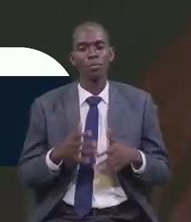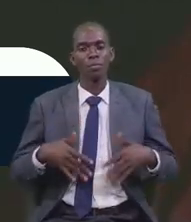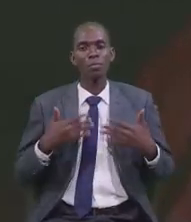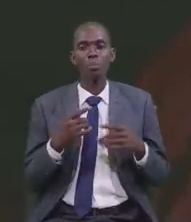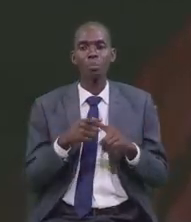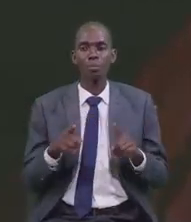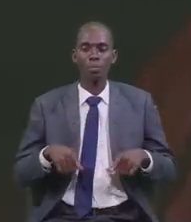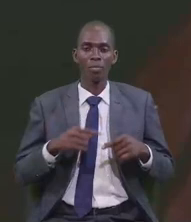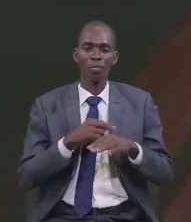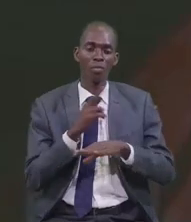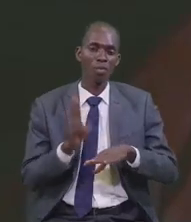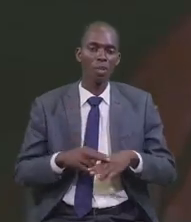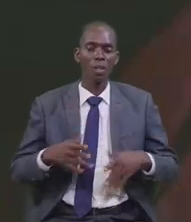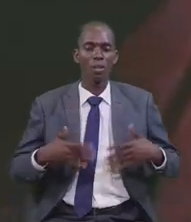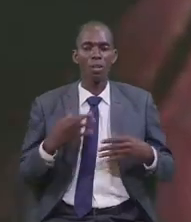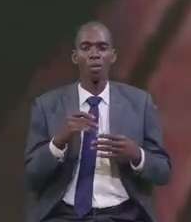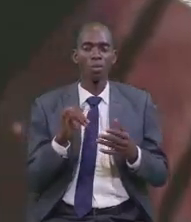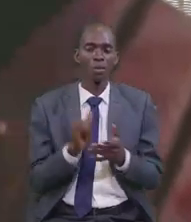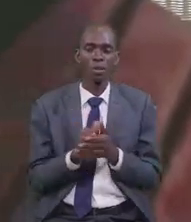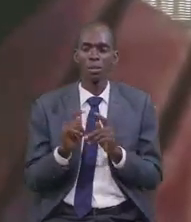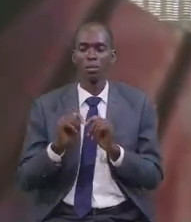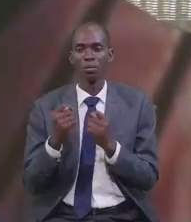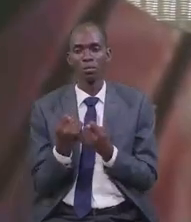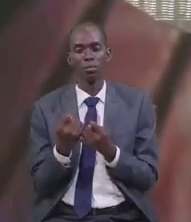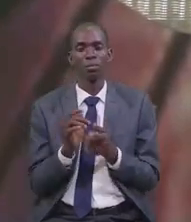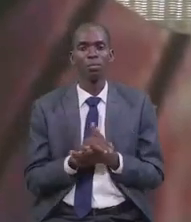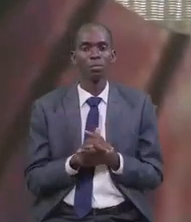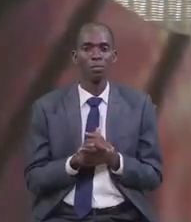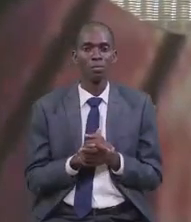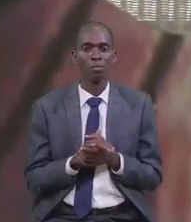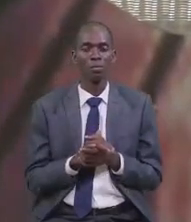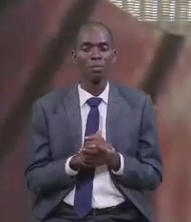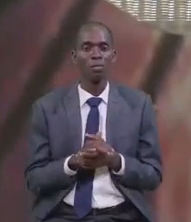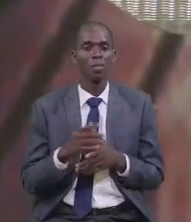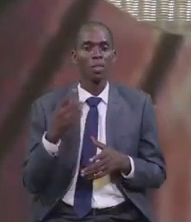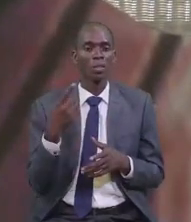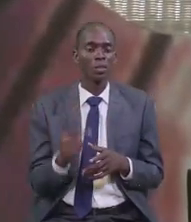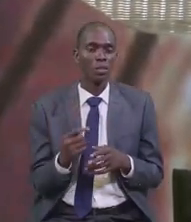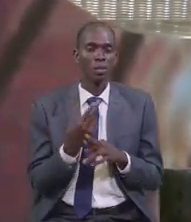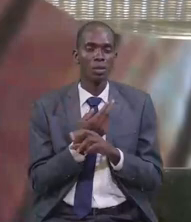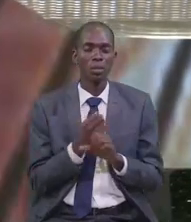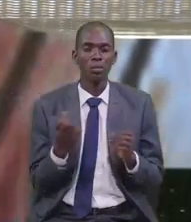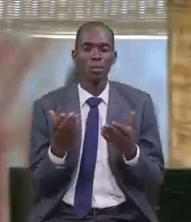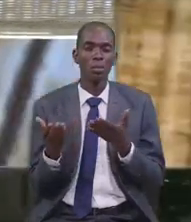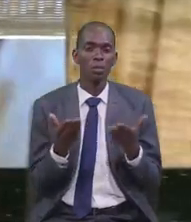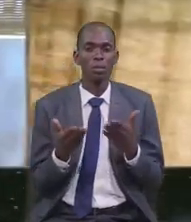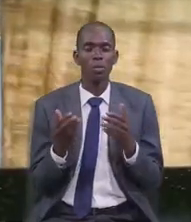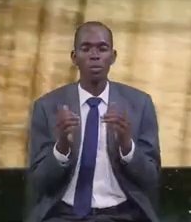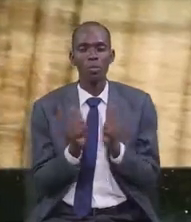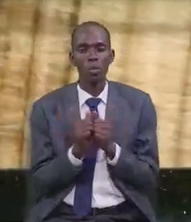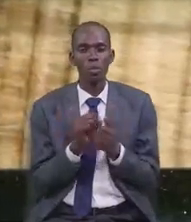traditionnelle de cette tribu. Deux, nous avons le service rédempteur avec la